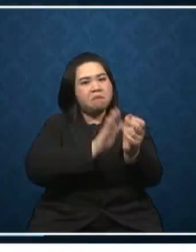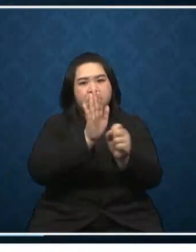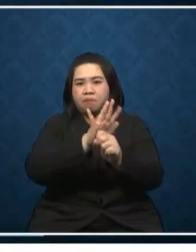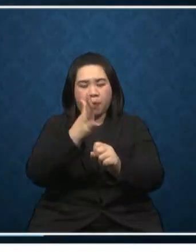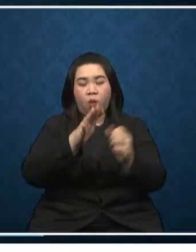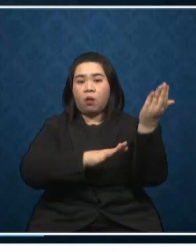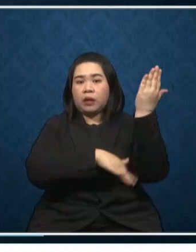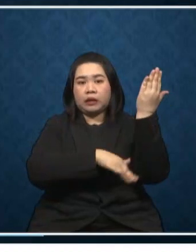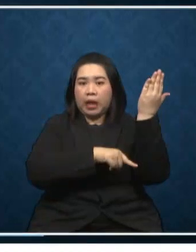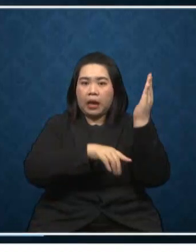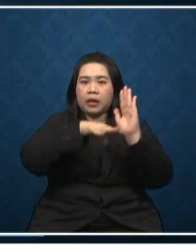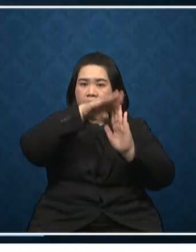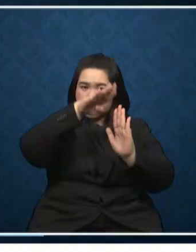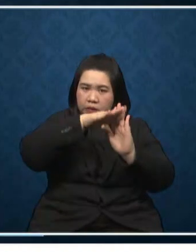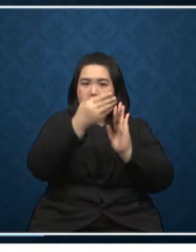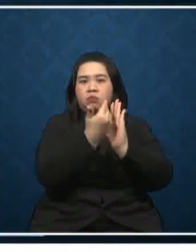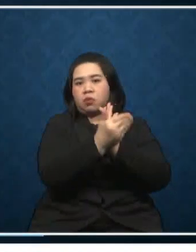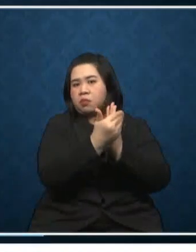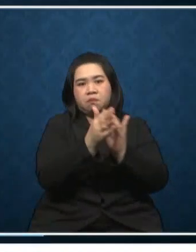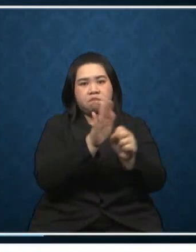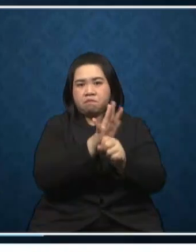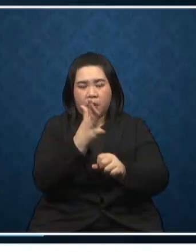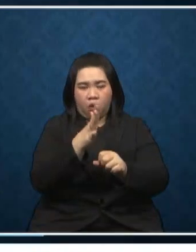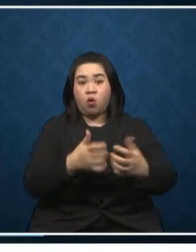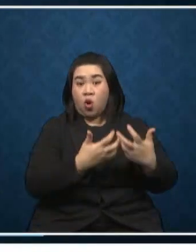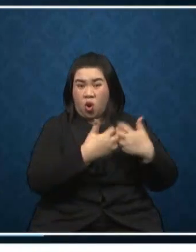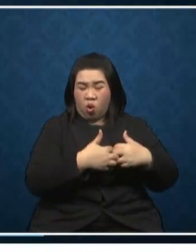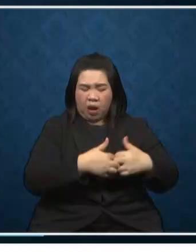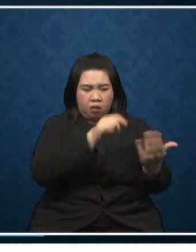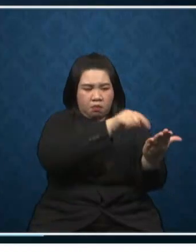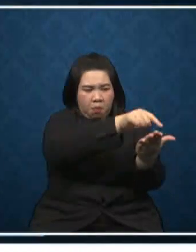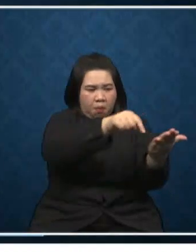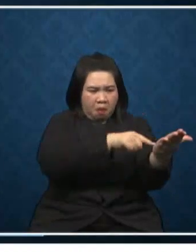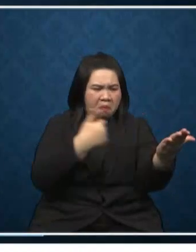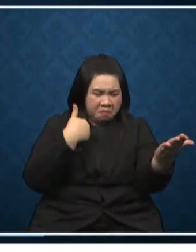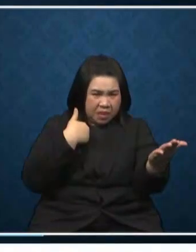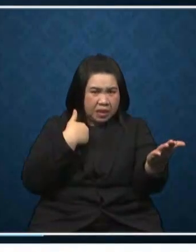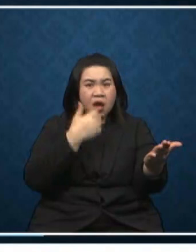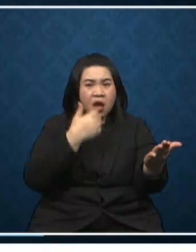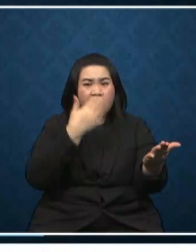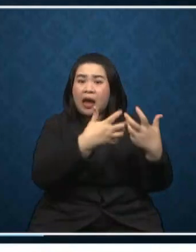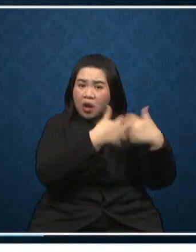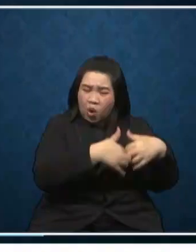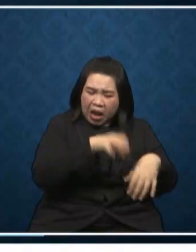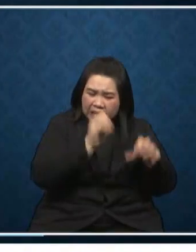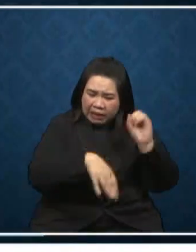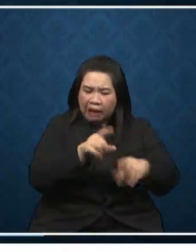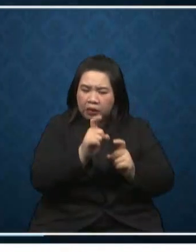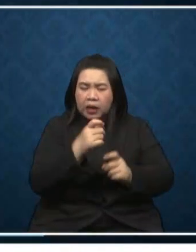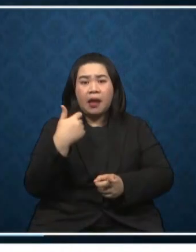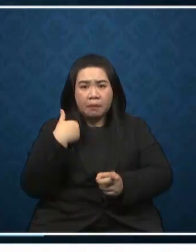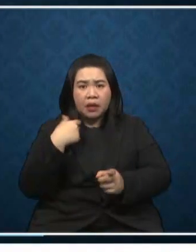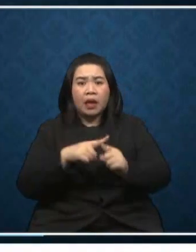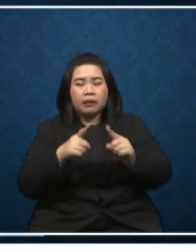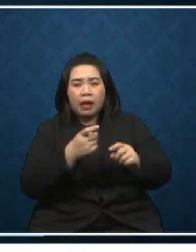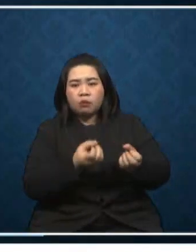ดในภาคใต้ ภาคเหนอ ภาคออกเชียงเหนอโรงงานที่อยู่ในเวาะนั้ก็มีโรงงานที่มีการกกกอกมากััน่ไม่สามารถ